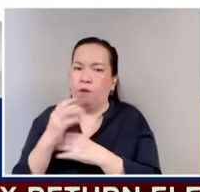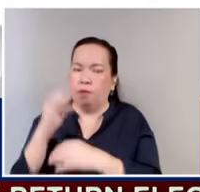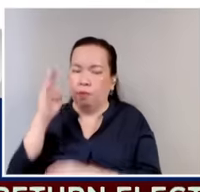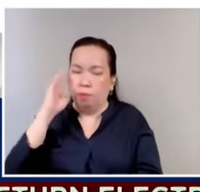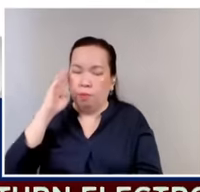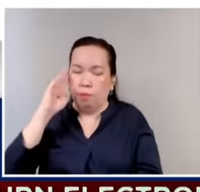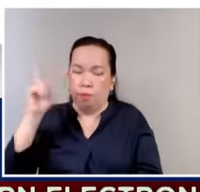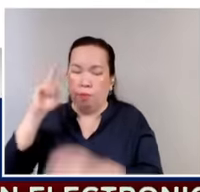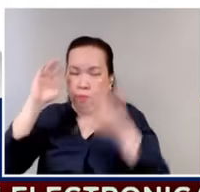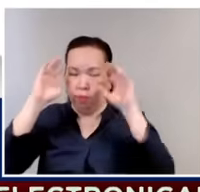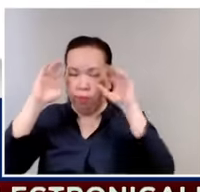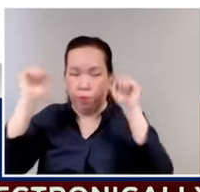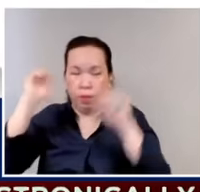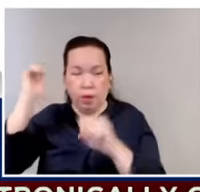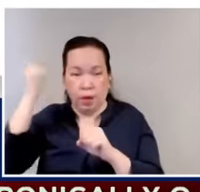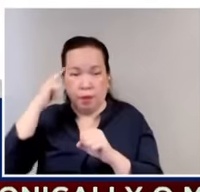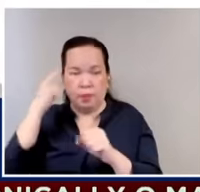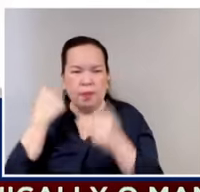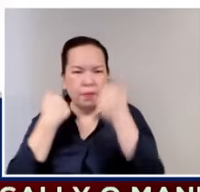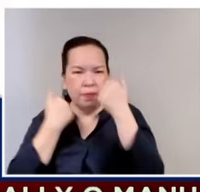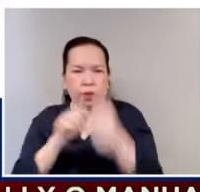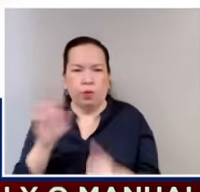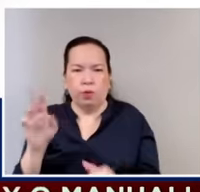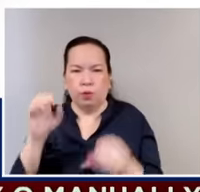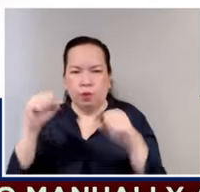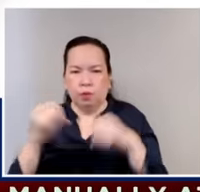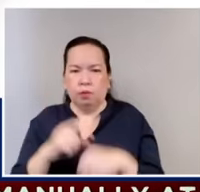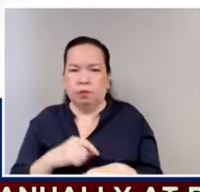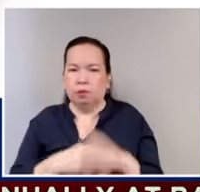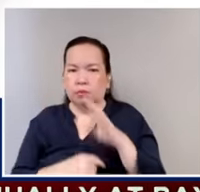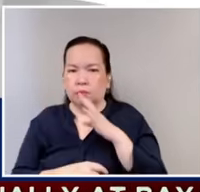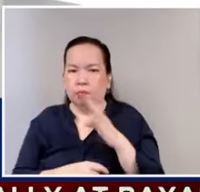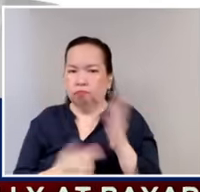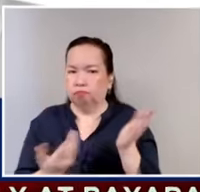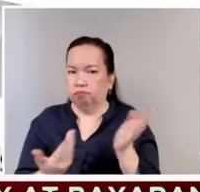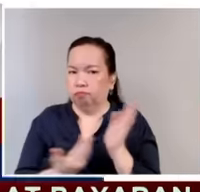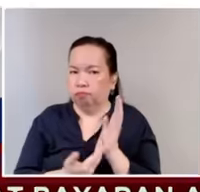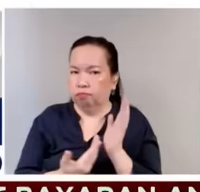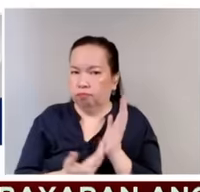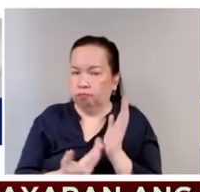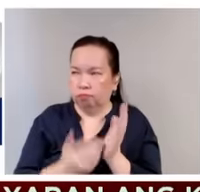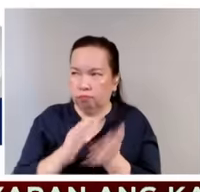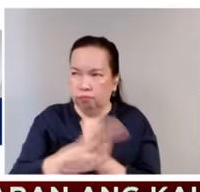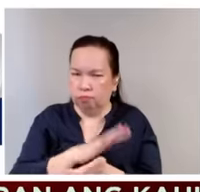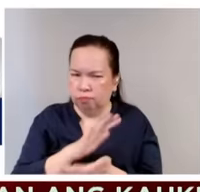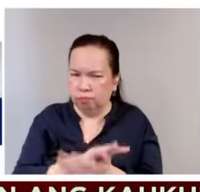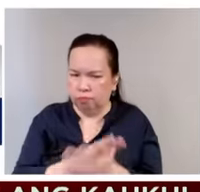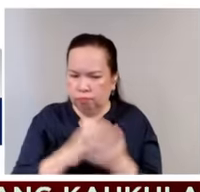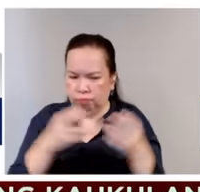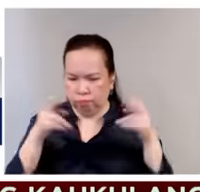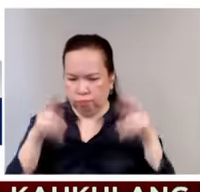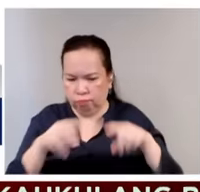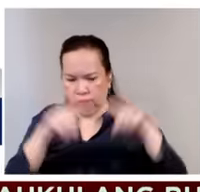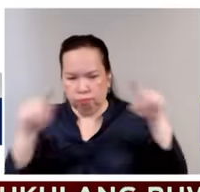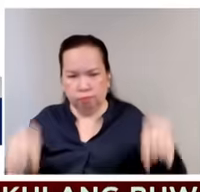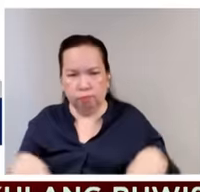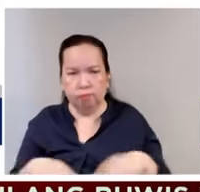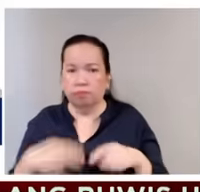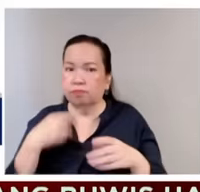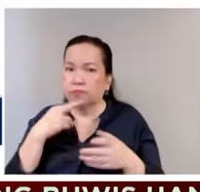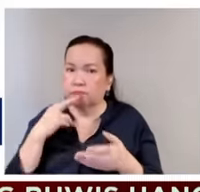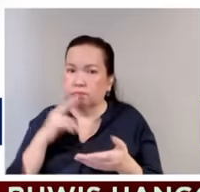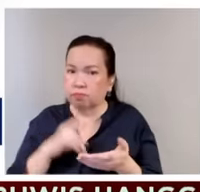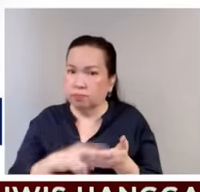na sundin ito. We have not seen any document. We have not seen any report that there